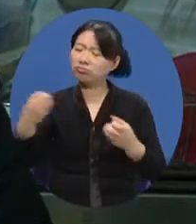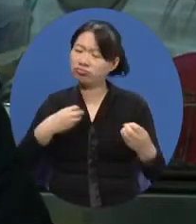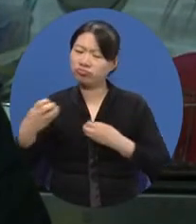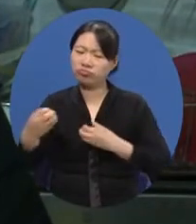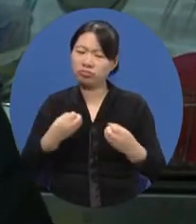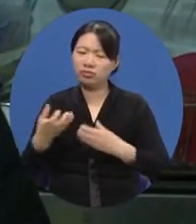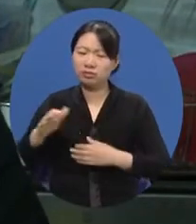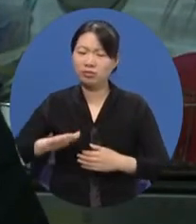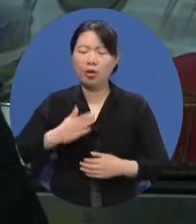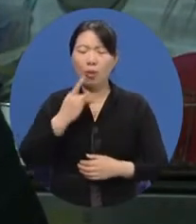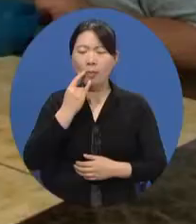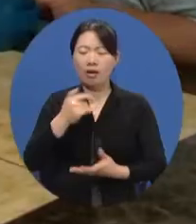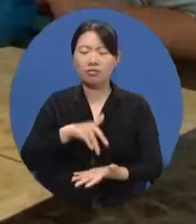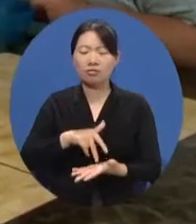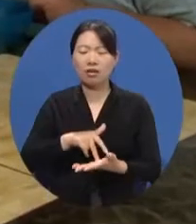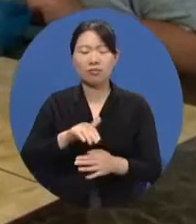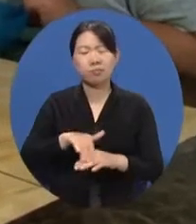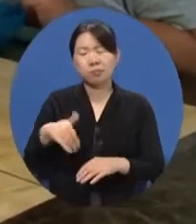솔직히 잘 모르겠어요.